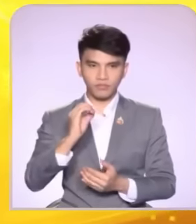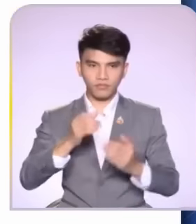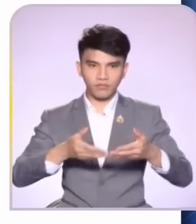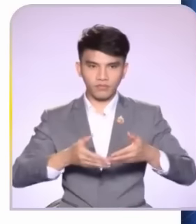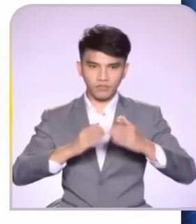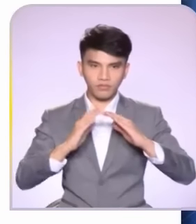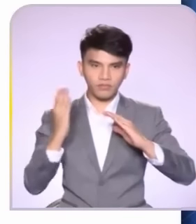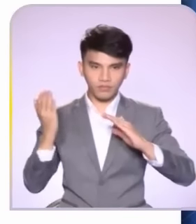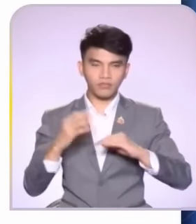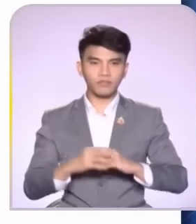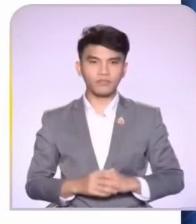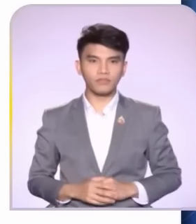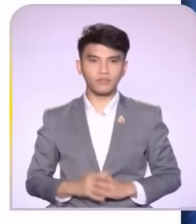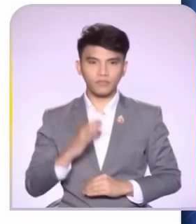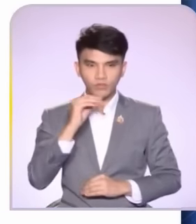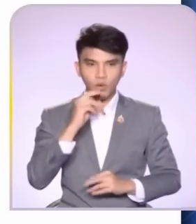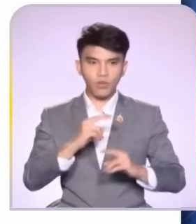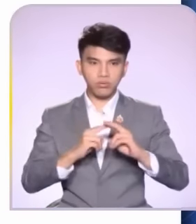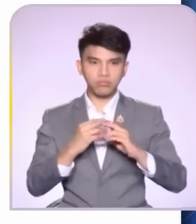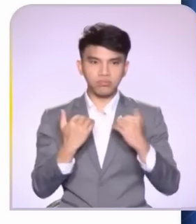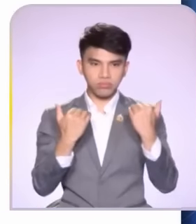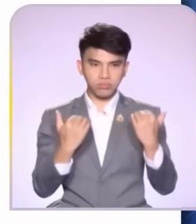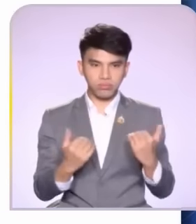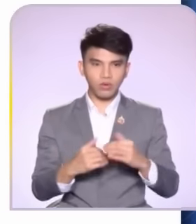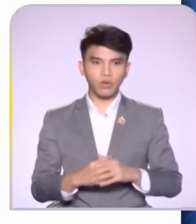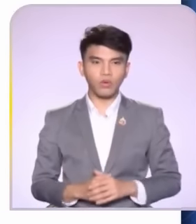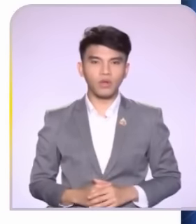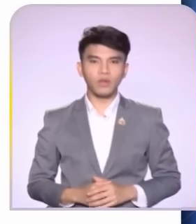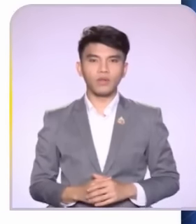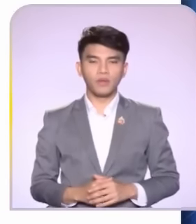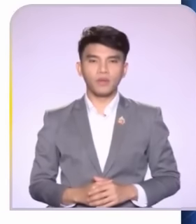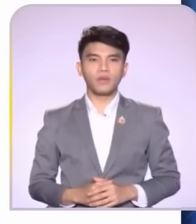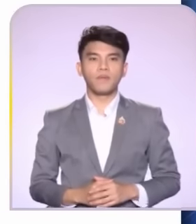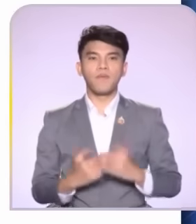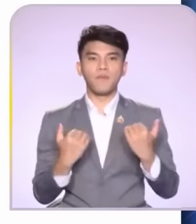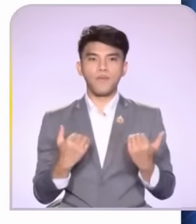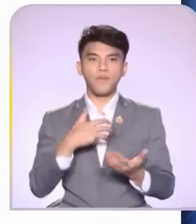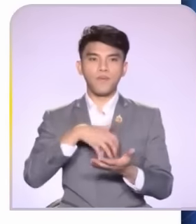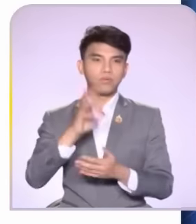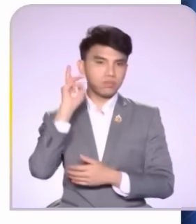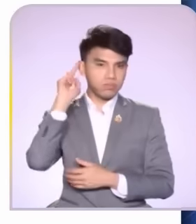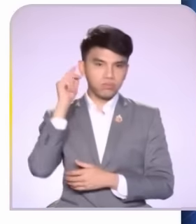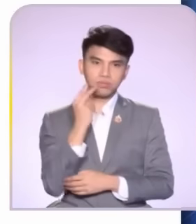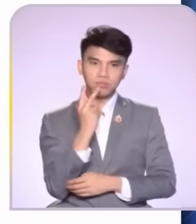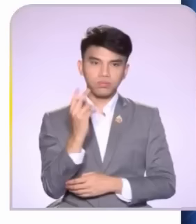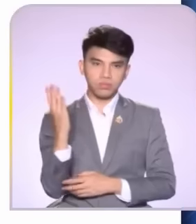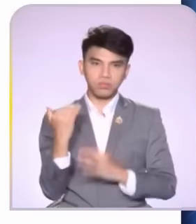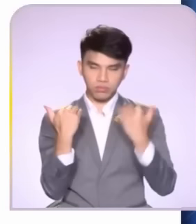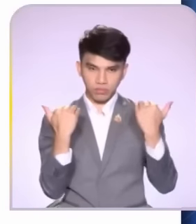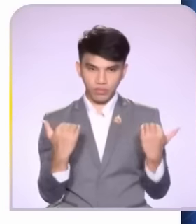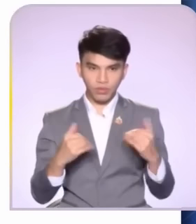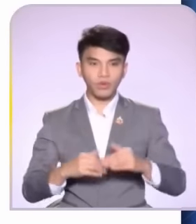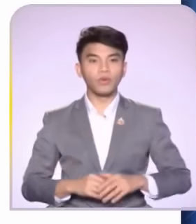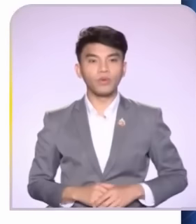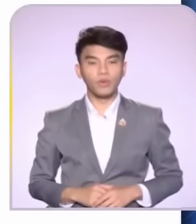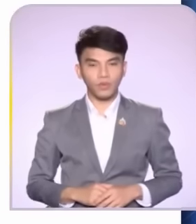The Icon Group นะฮะอันนี้ท่านออกมาพูดเองเลยเพราะฉะนั้นเอาสิ่งที่ท่านออกมาพูดแล้วมานำเสนอข่าวนะครับเปิดหน้าแล้วนะสำหรับตัวเขาน